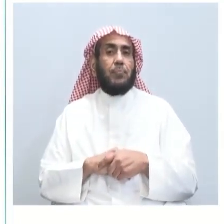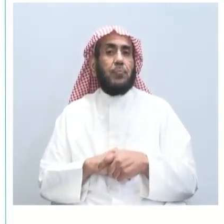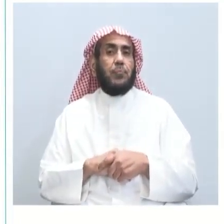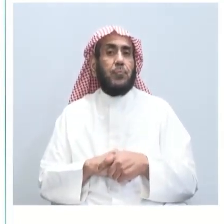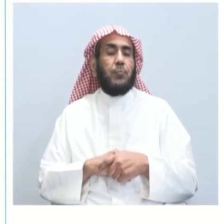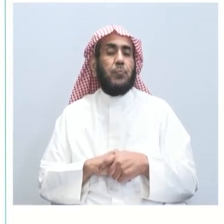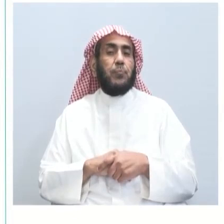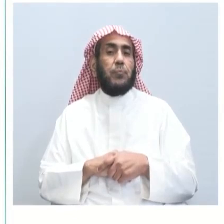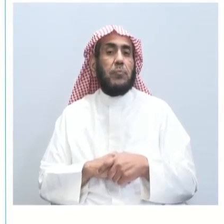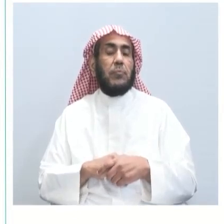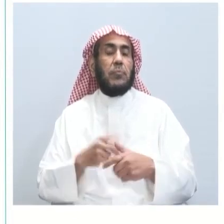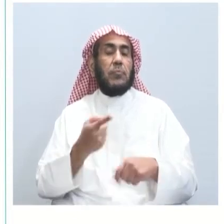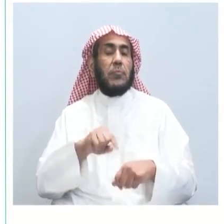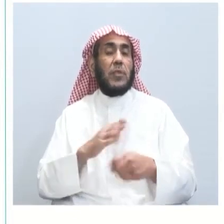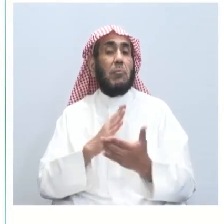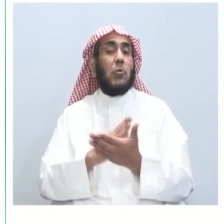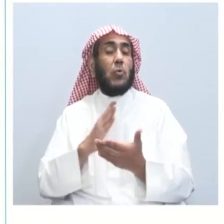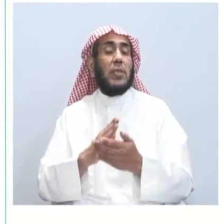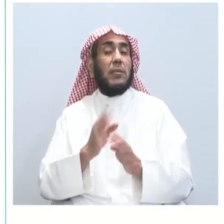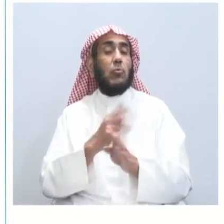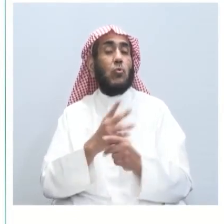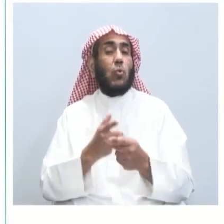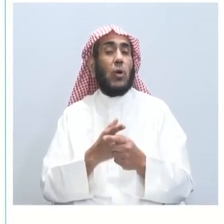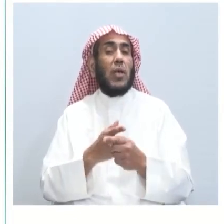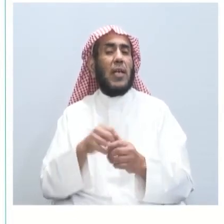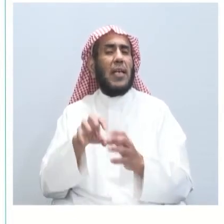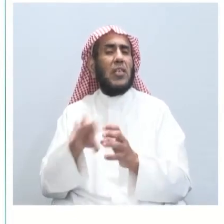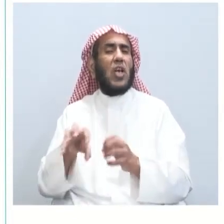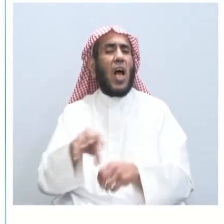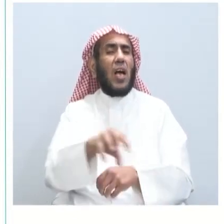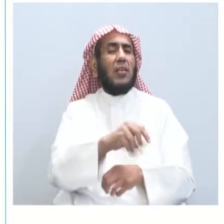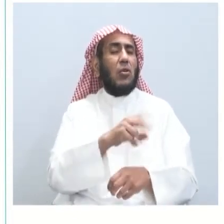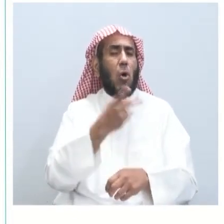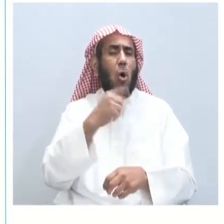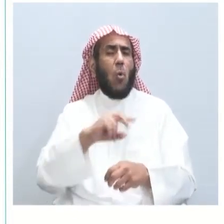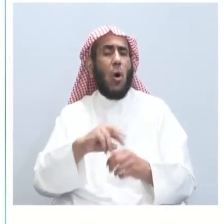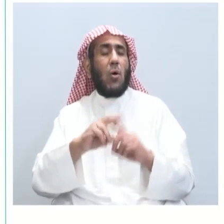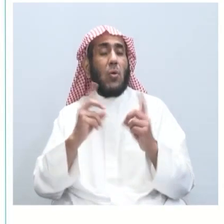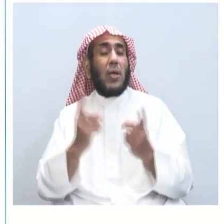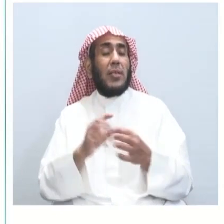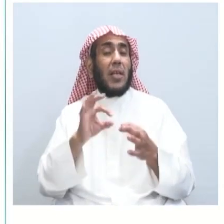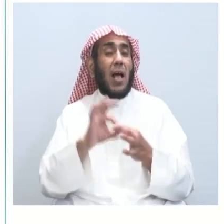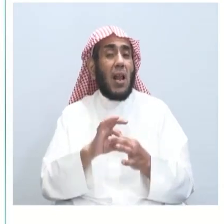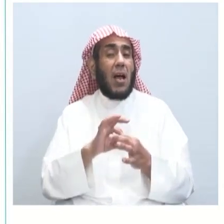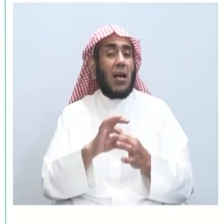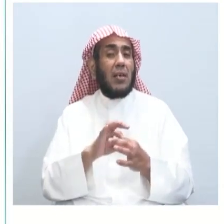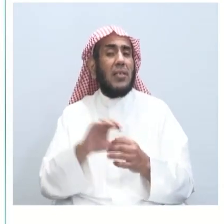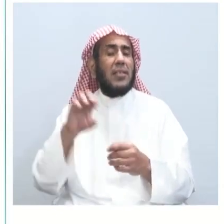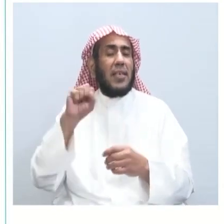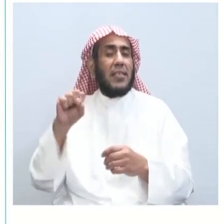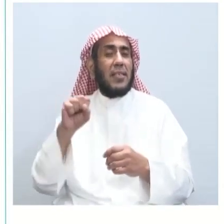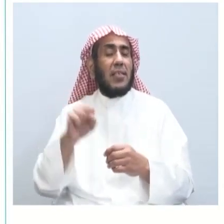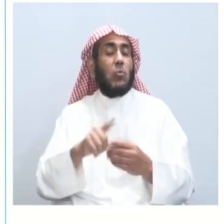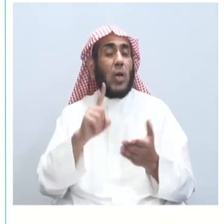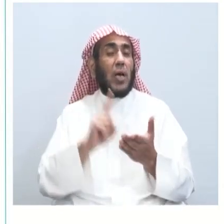شرائح عندما نقسم السوق الى شرائح هو كل ذلك يتعلق في تخصيص او تحقيق